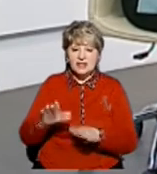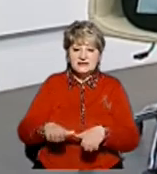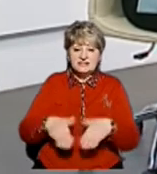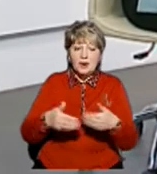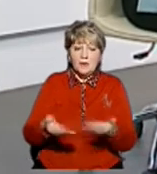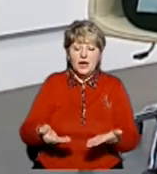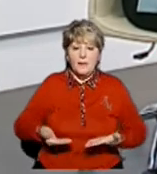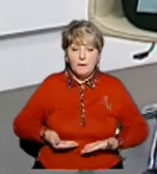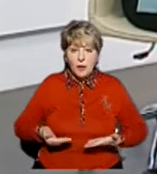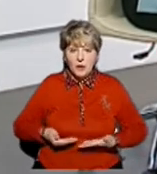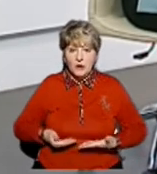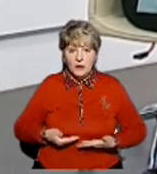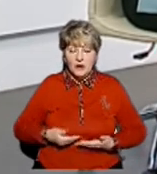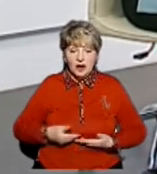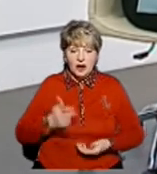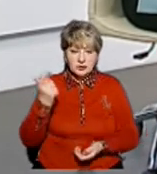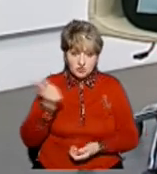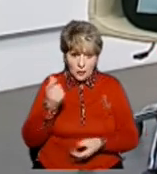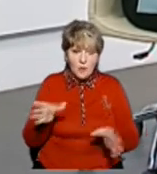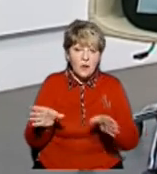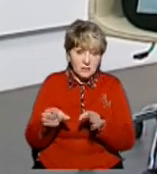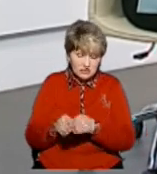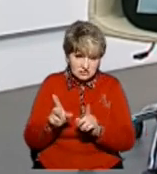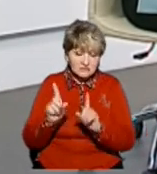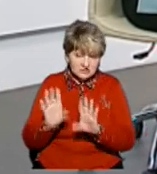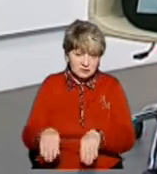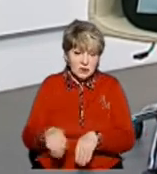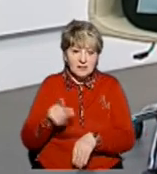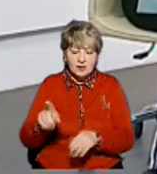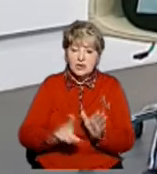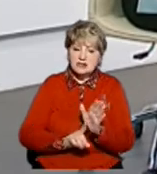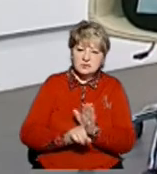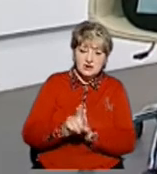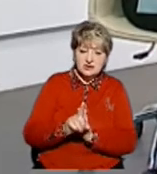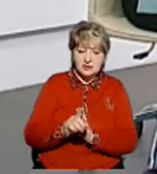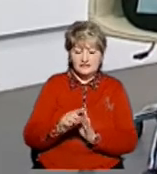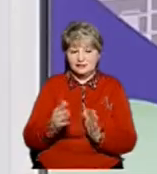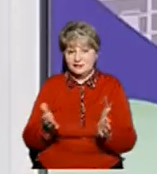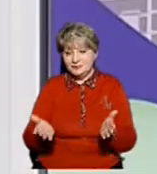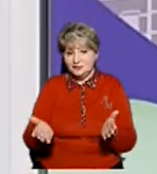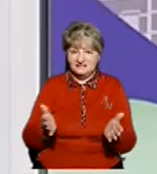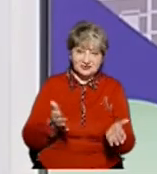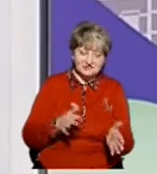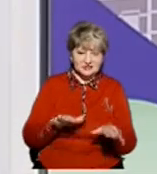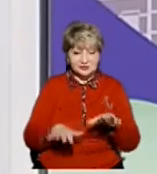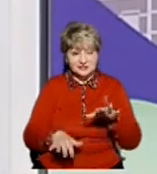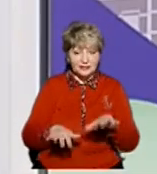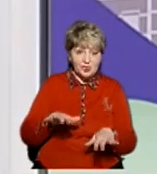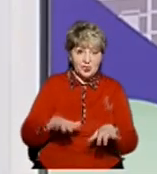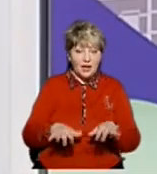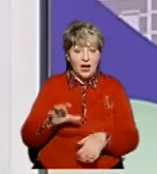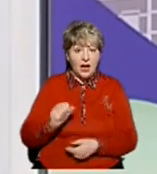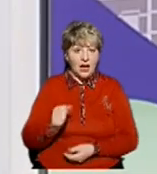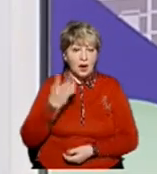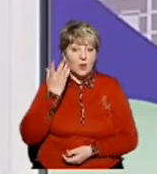запропонували помешкання з господарем проживати, вона спочатку так неохоче, але